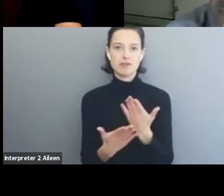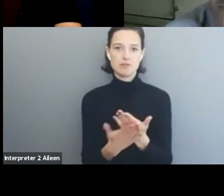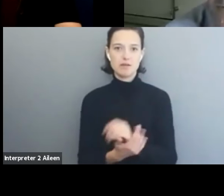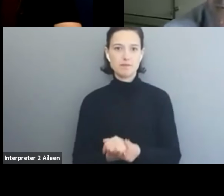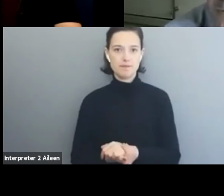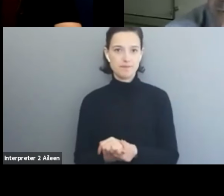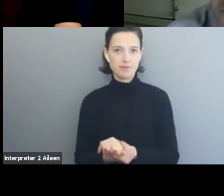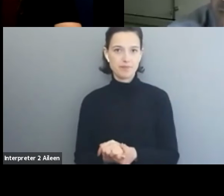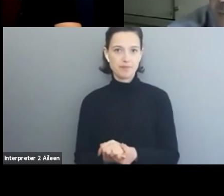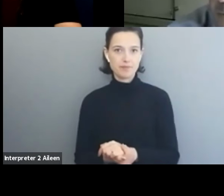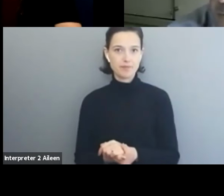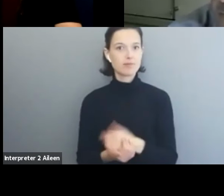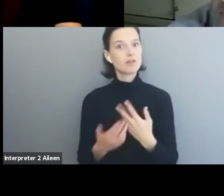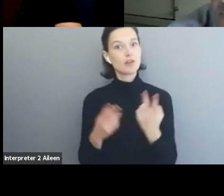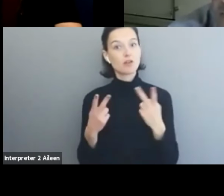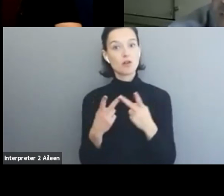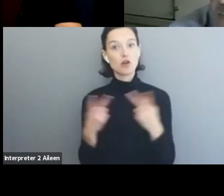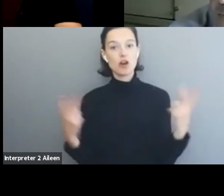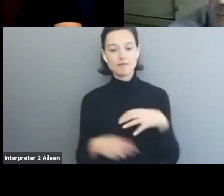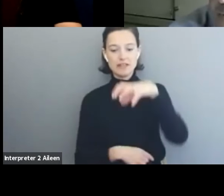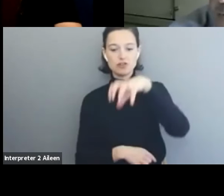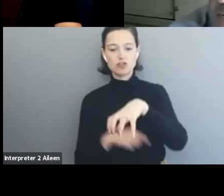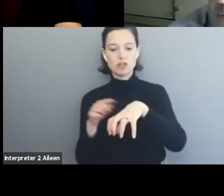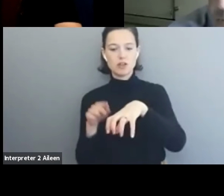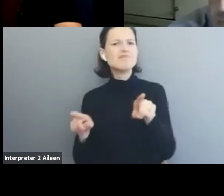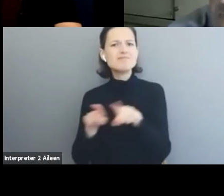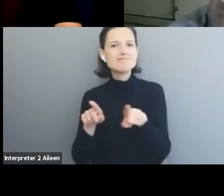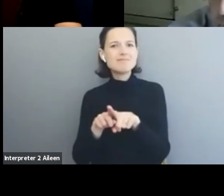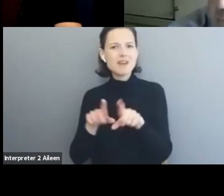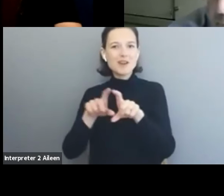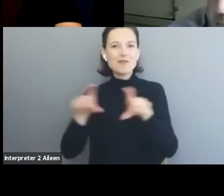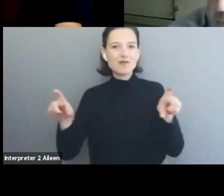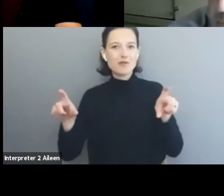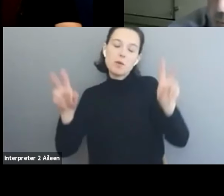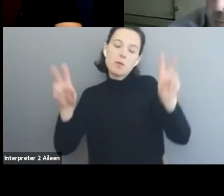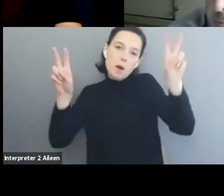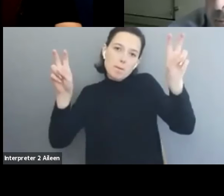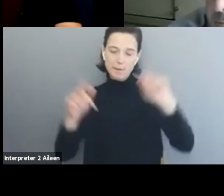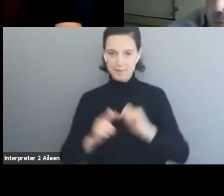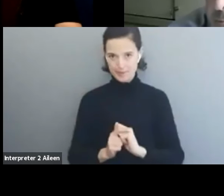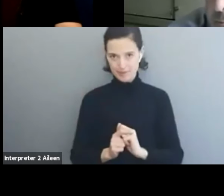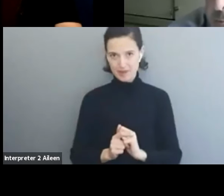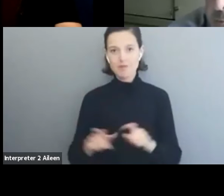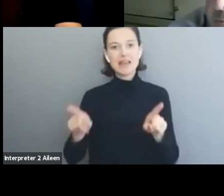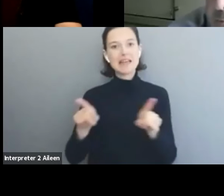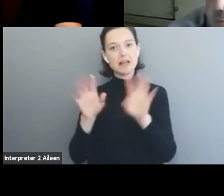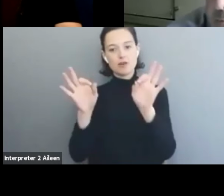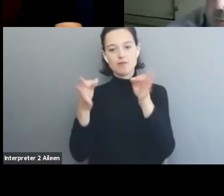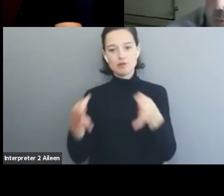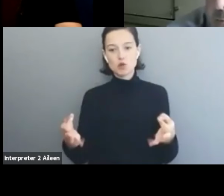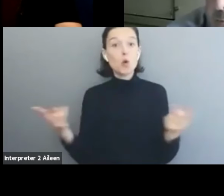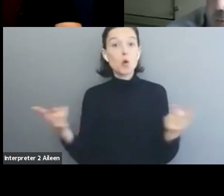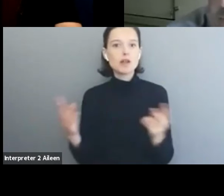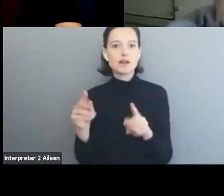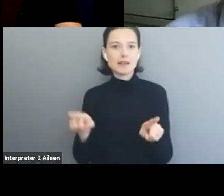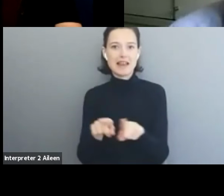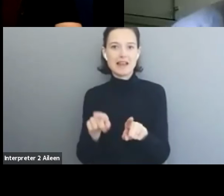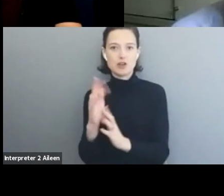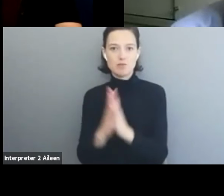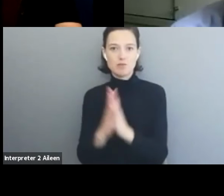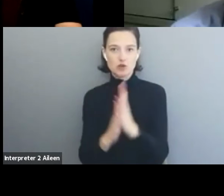man jetzt mal öffentliche Stellen auch als Unternehmen sehen möchte, ist es ja die gleiche Funktion und. Also oder die gleiche Motivationslage, die wir da